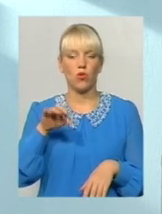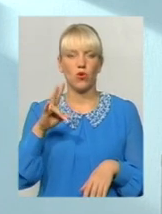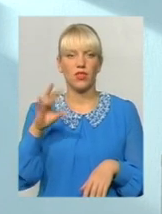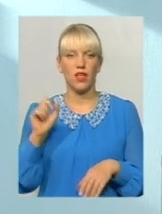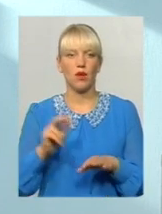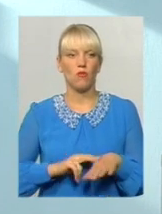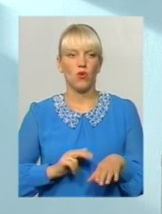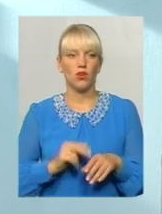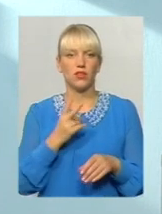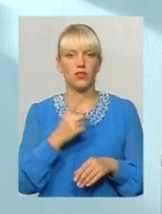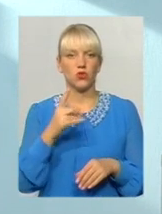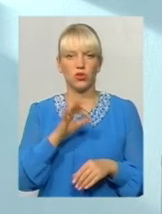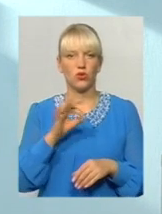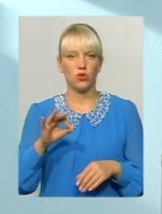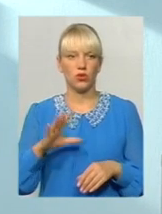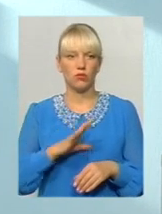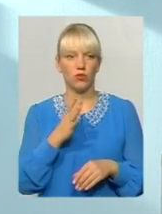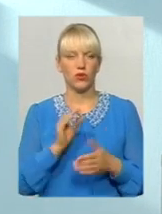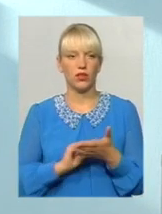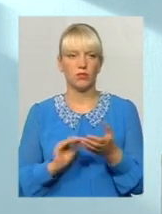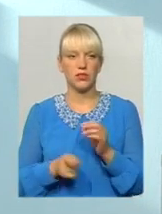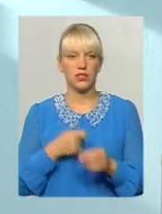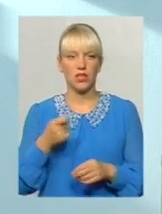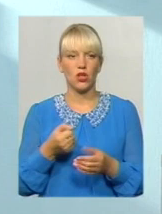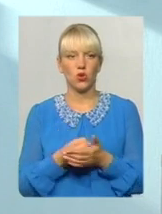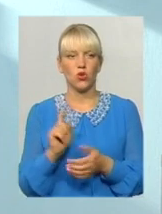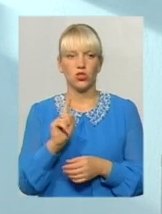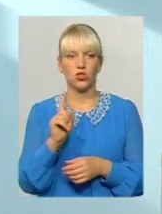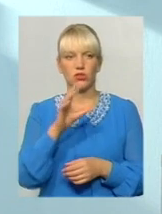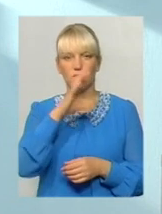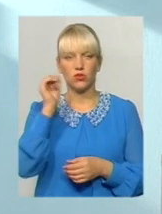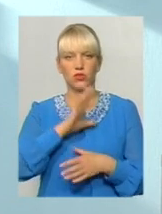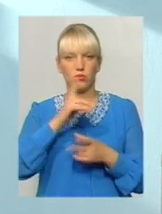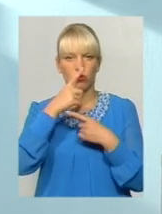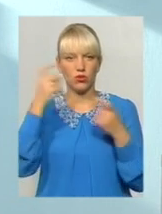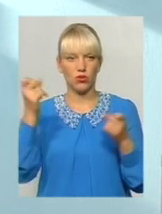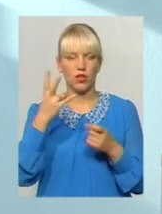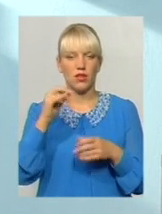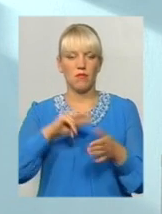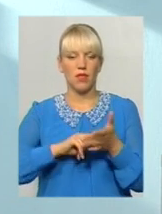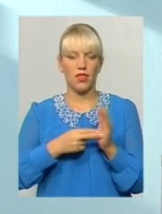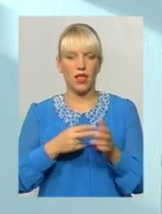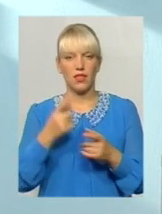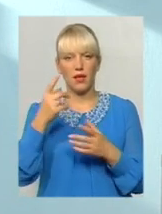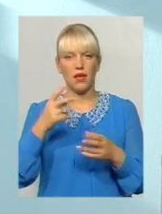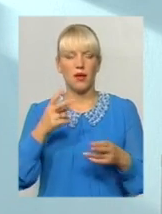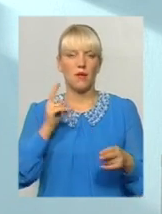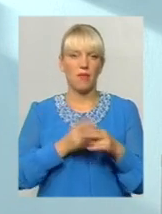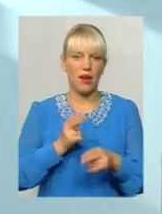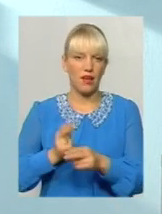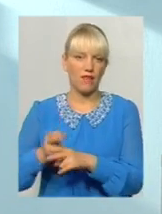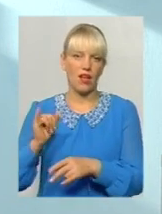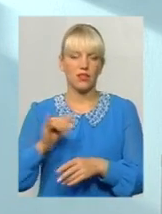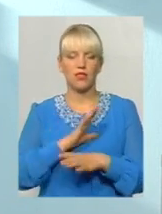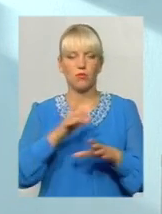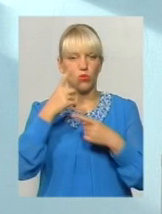з 21.00 було написана заява, до часу ночі навіть не було ні оголошено ні по плану перехват, не повідомлено, не розіслано на